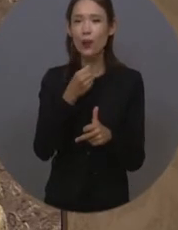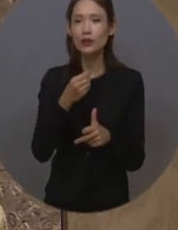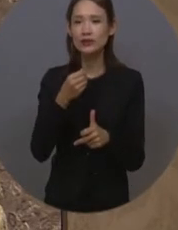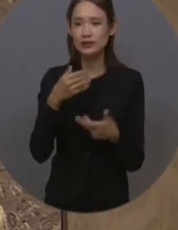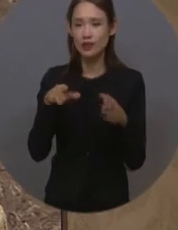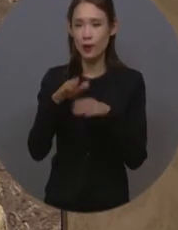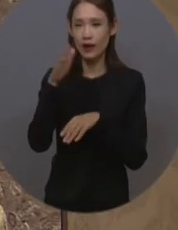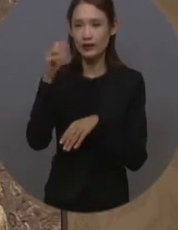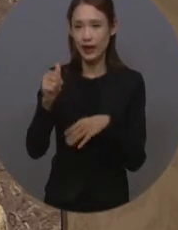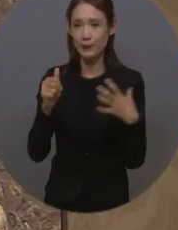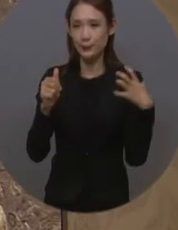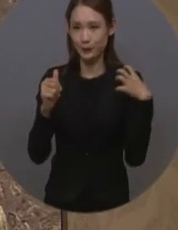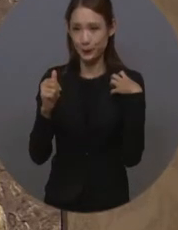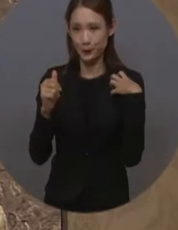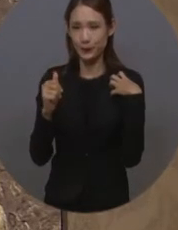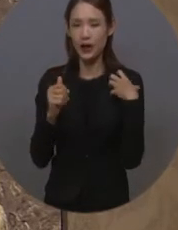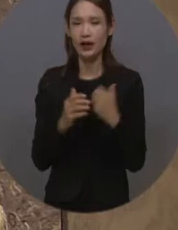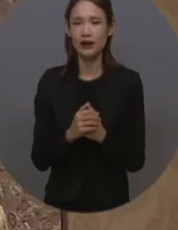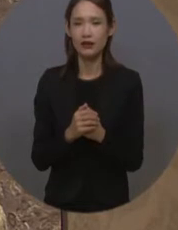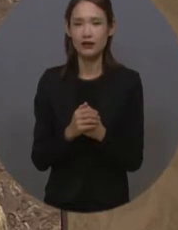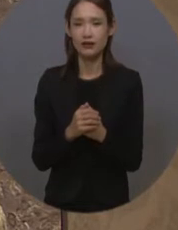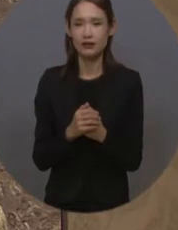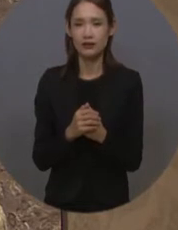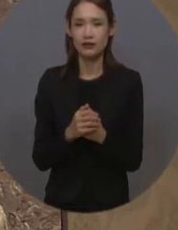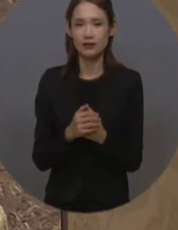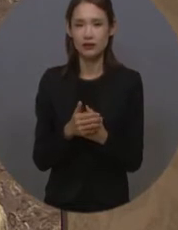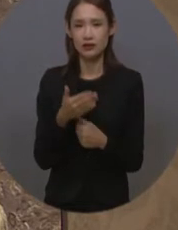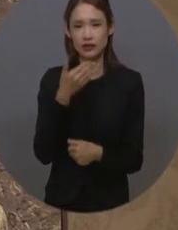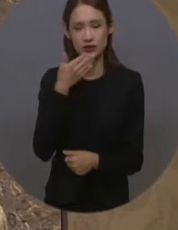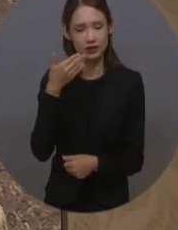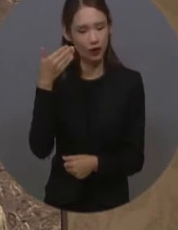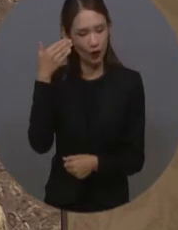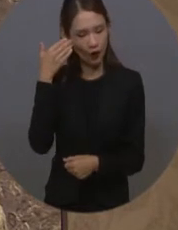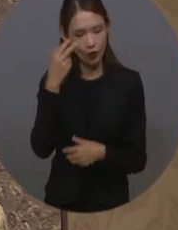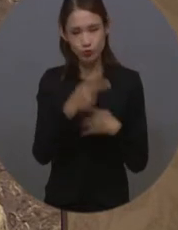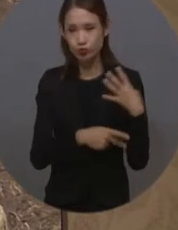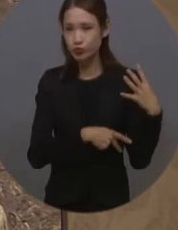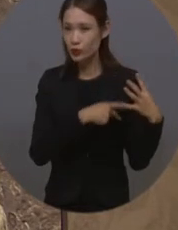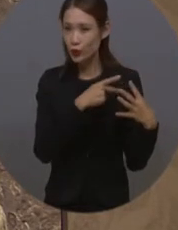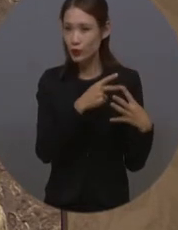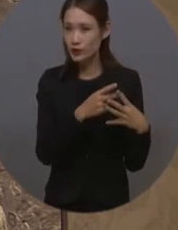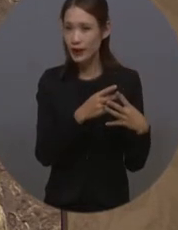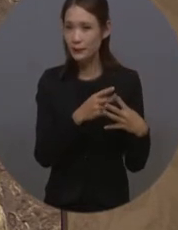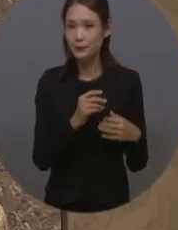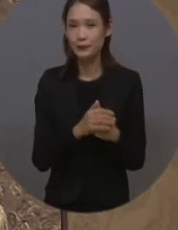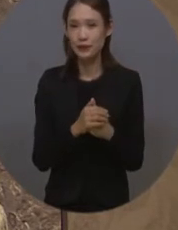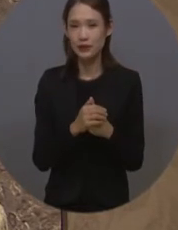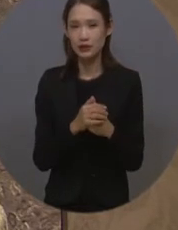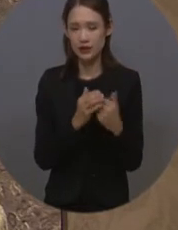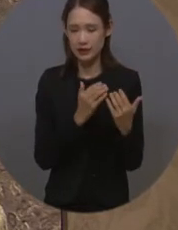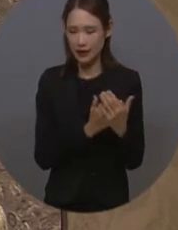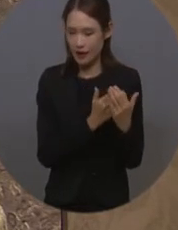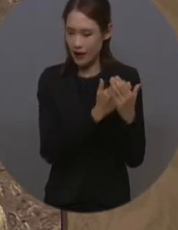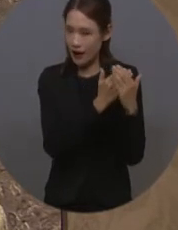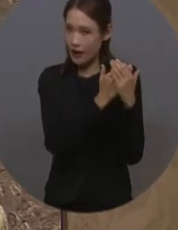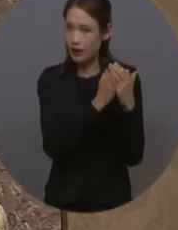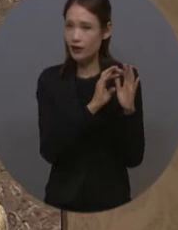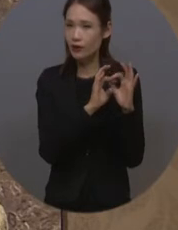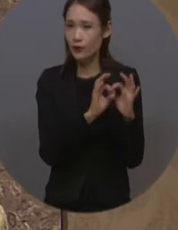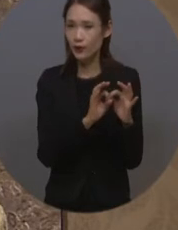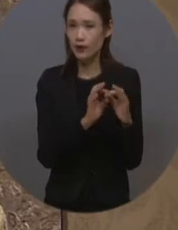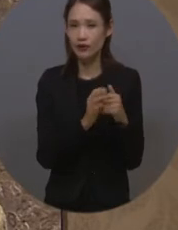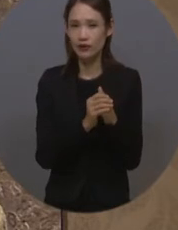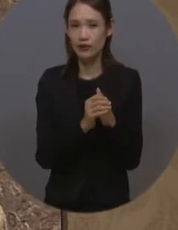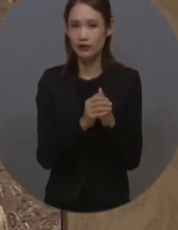복지관장직을 맡게 되었는데 네. 청각장애인 프로그램을 저희들이 개설을 해서